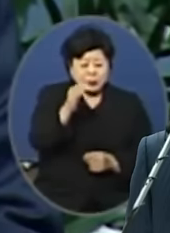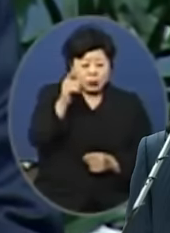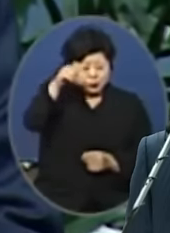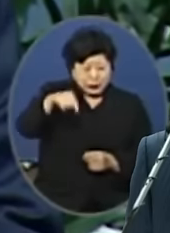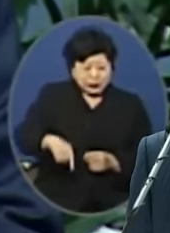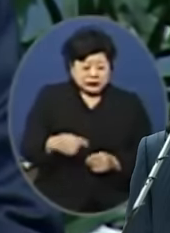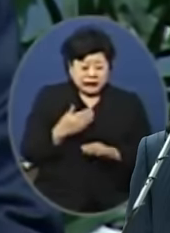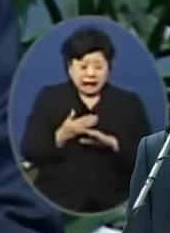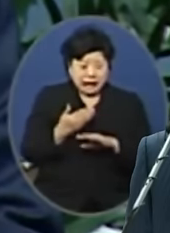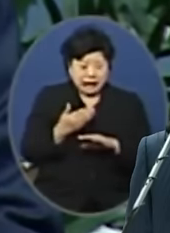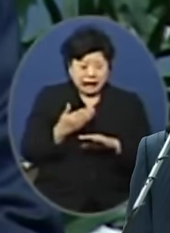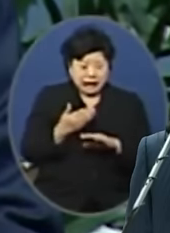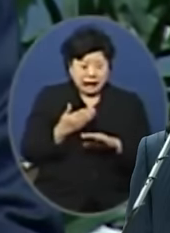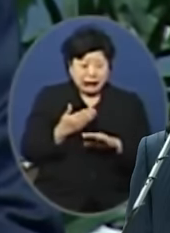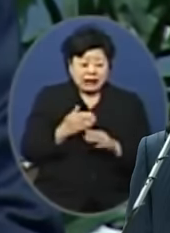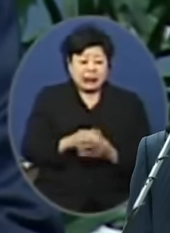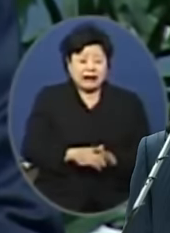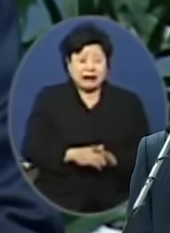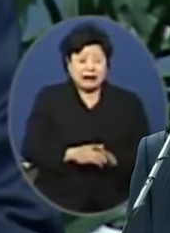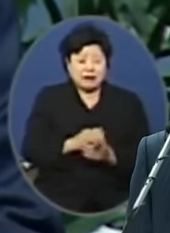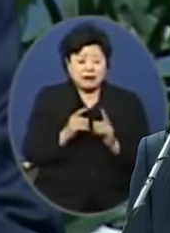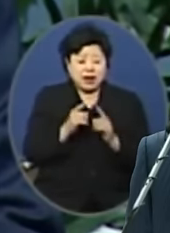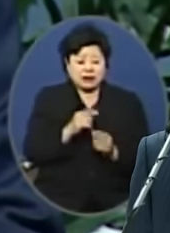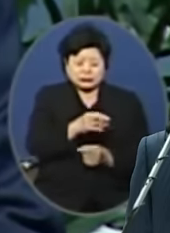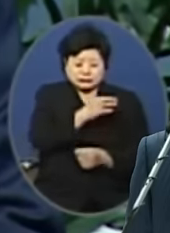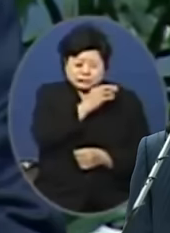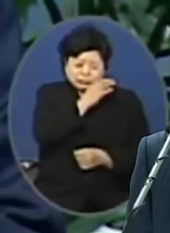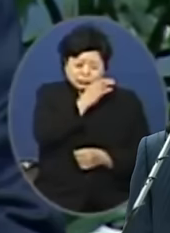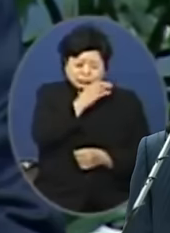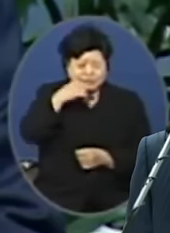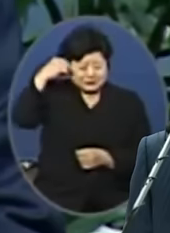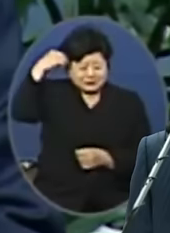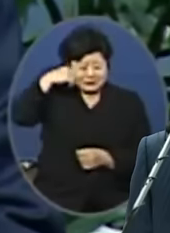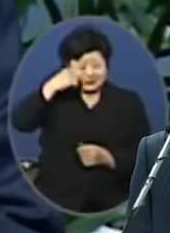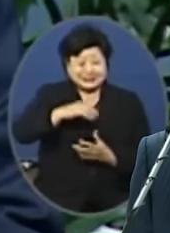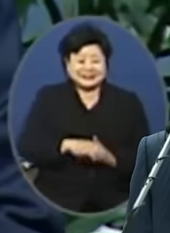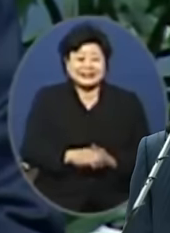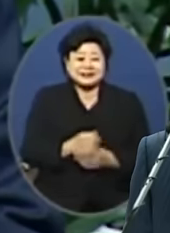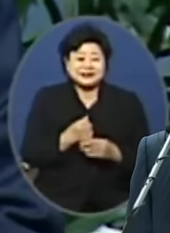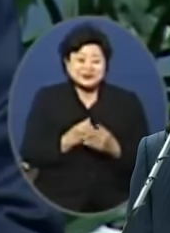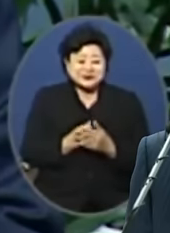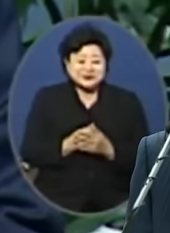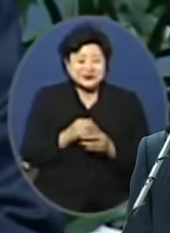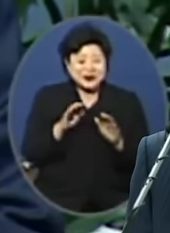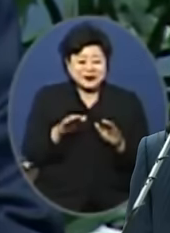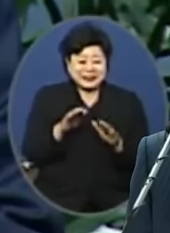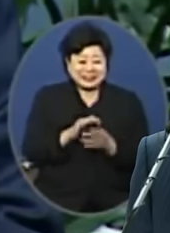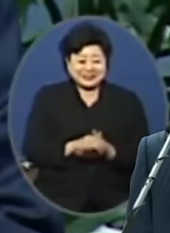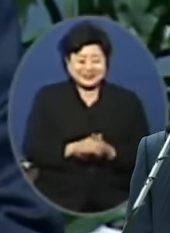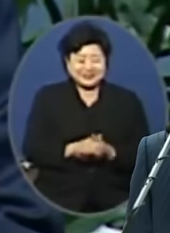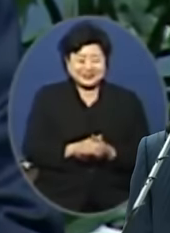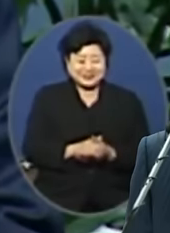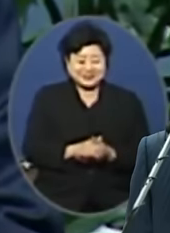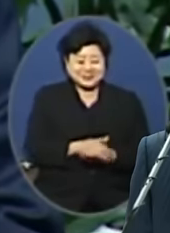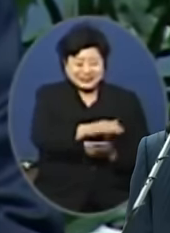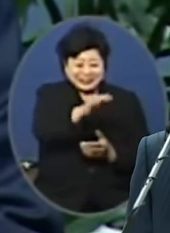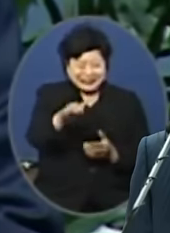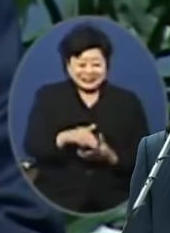다르고 굉장히 부끄러움을 당해서 했습니다. 오늘날